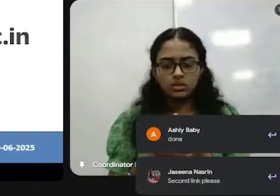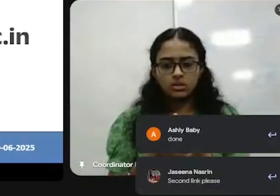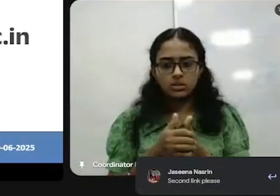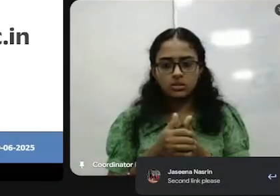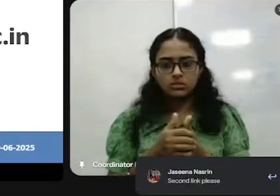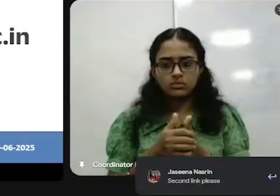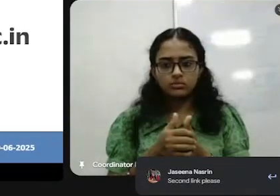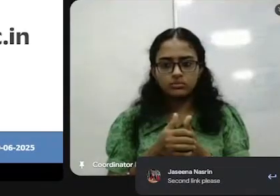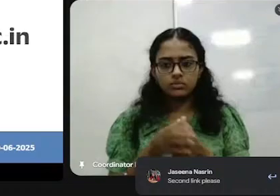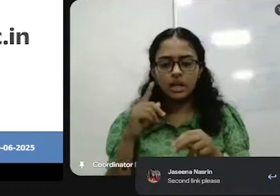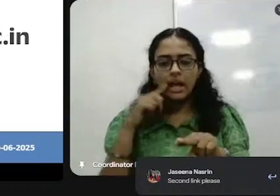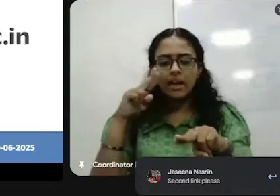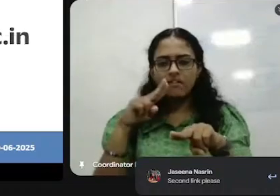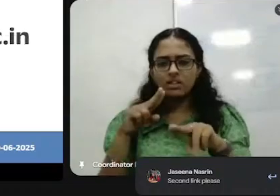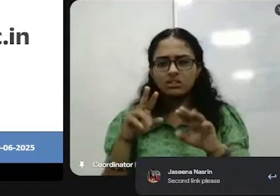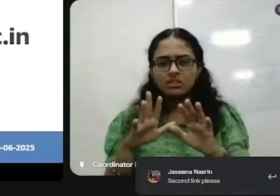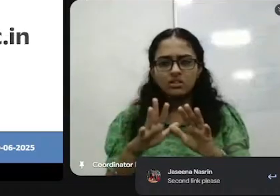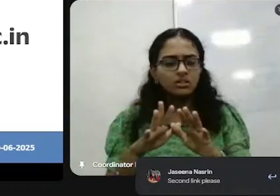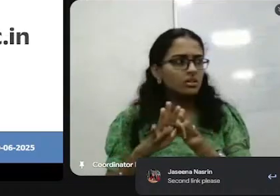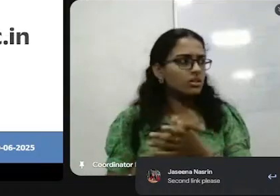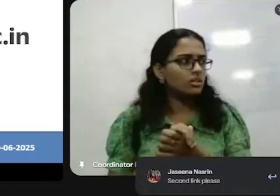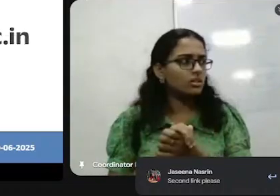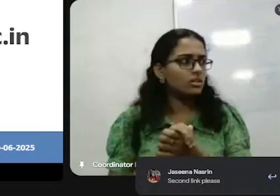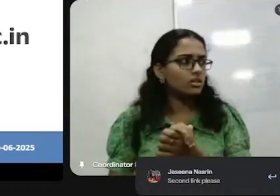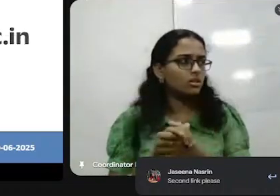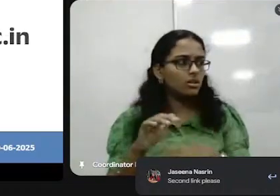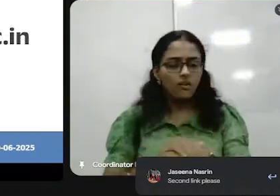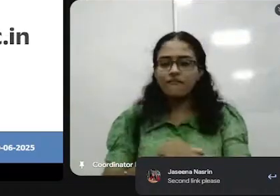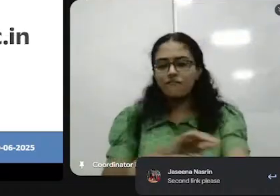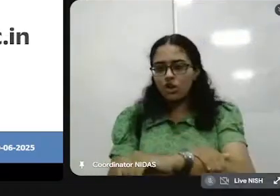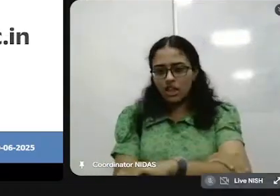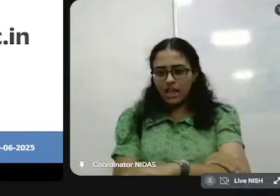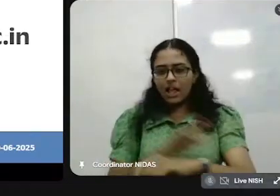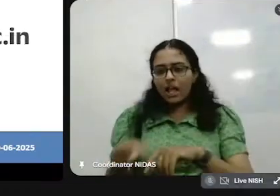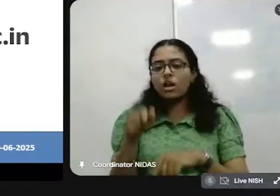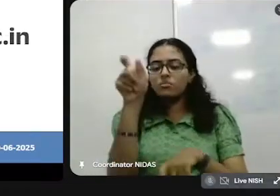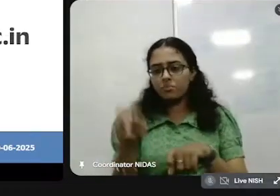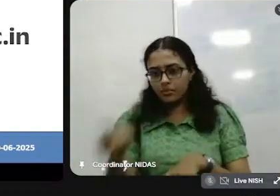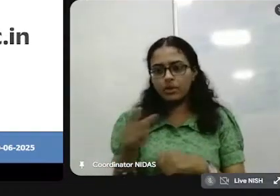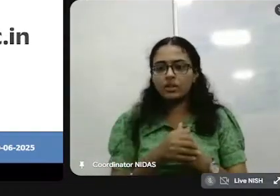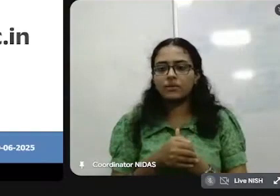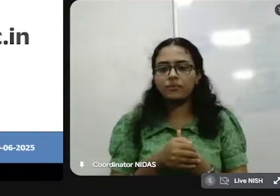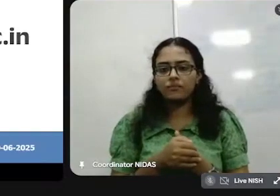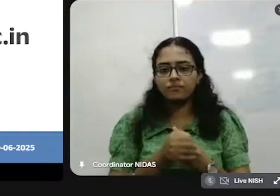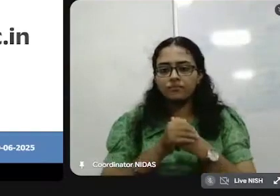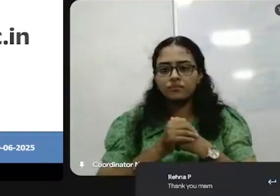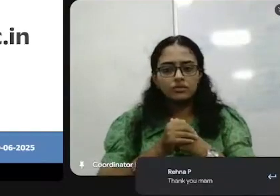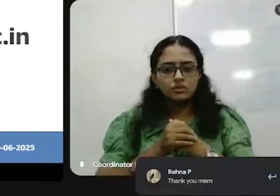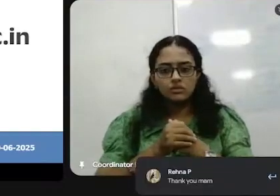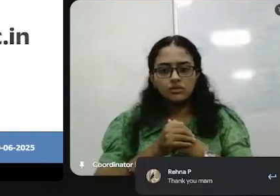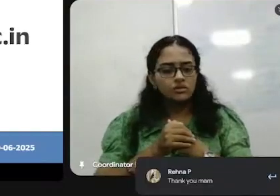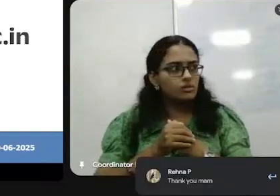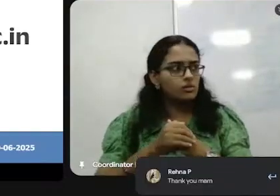ഹലോ, ഞാൻ ഫിസിയോതെറാപ്പിസ്റ്റ് ആണ്.